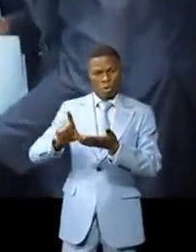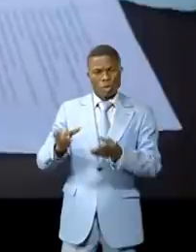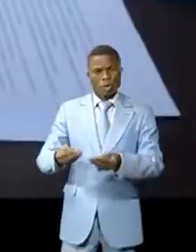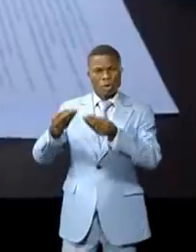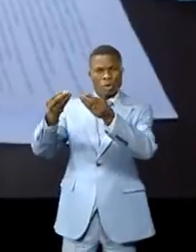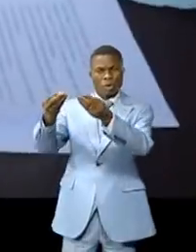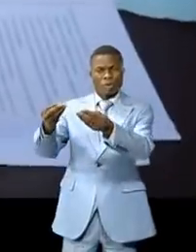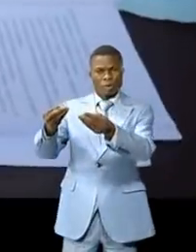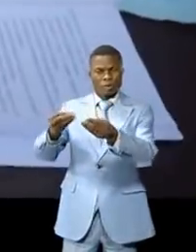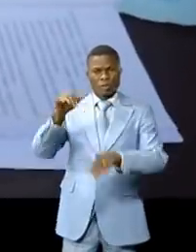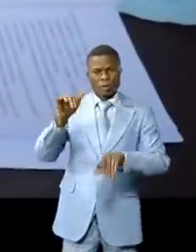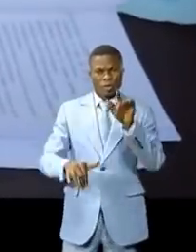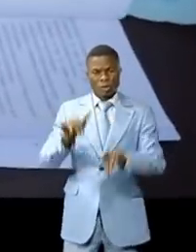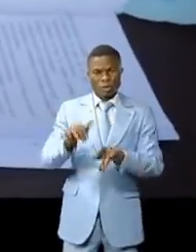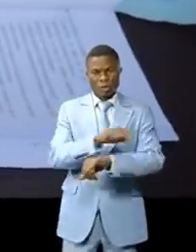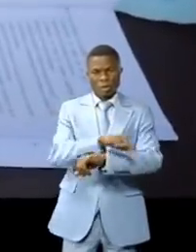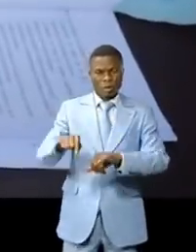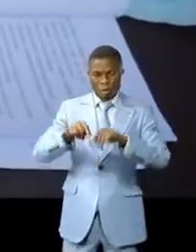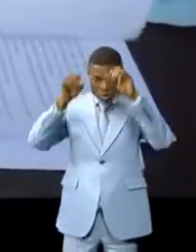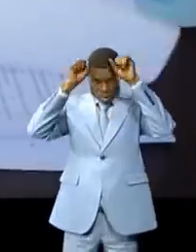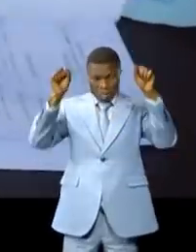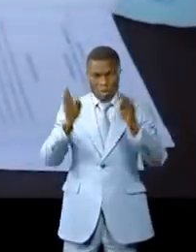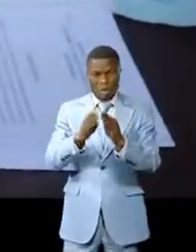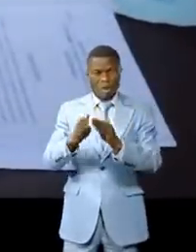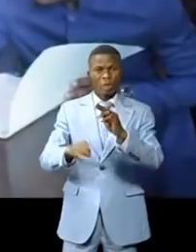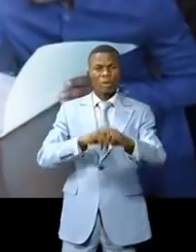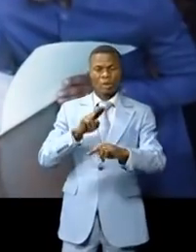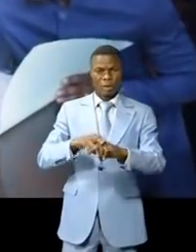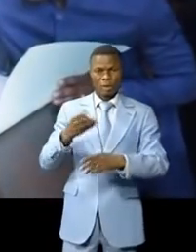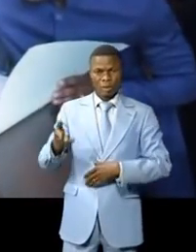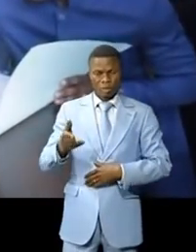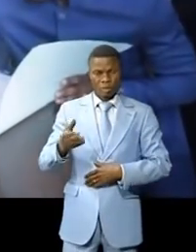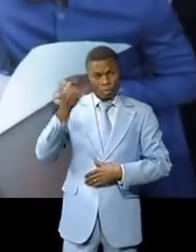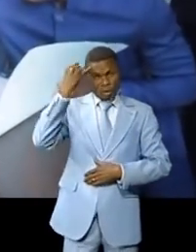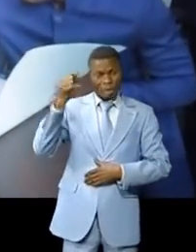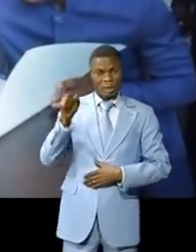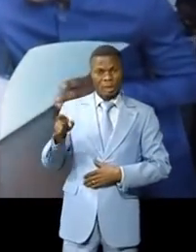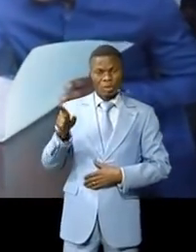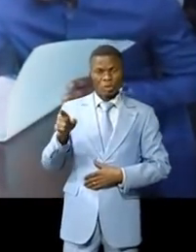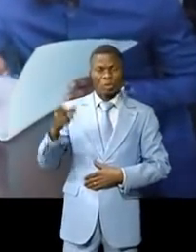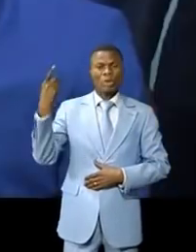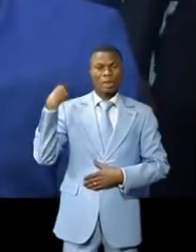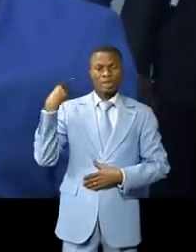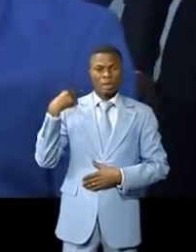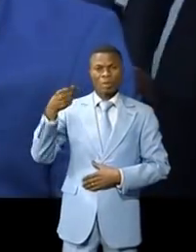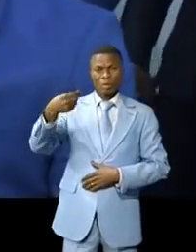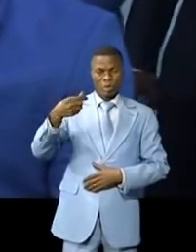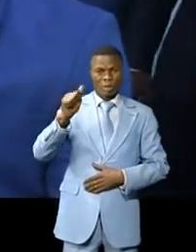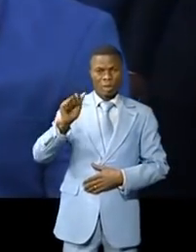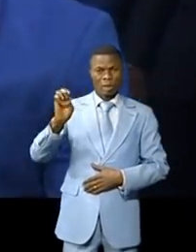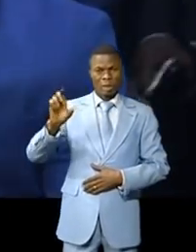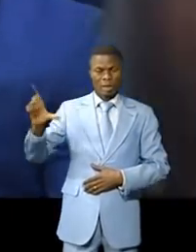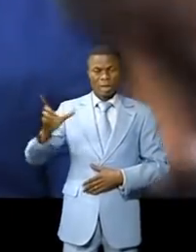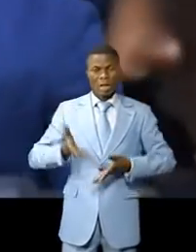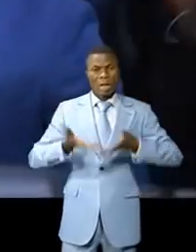déposées au secrétariat du bureau du président de l'Assemblée nationale. Selon son auteur, le député Gaël Mboussa, cette